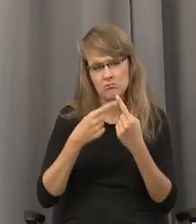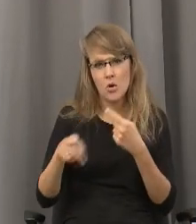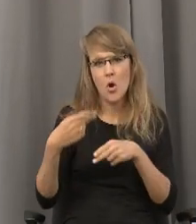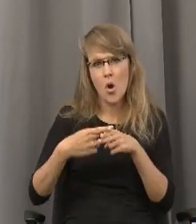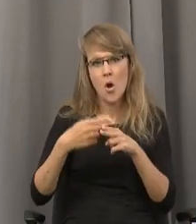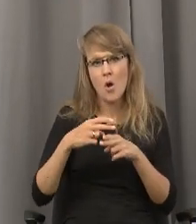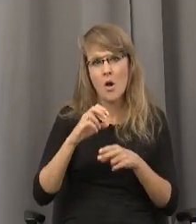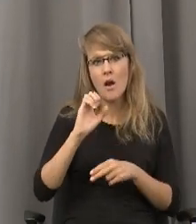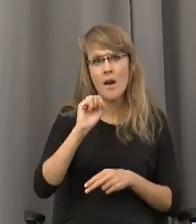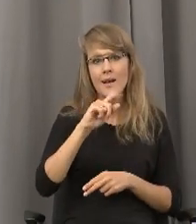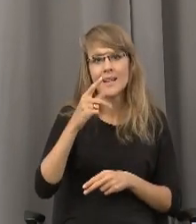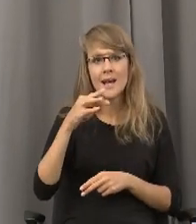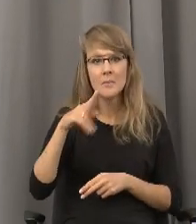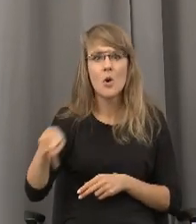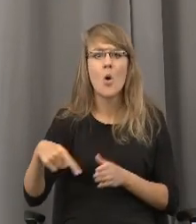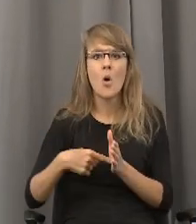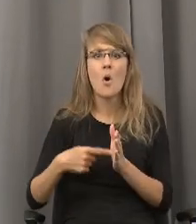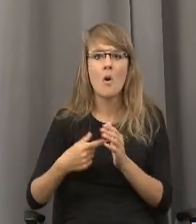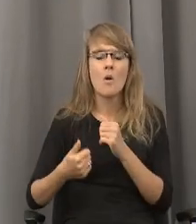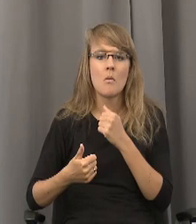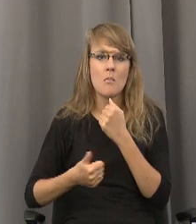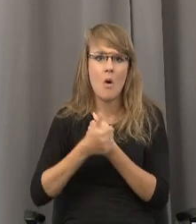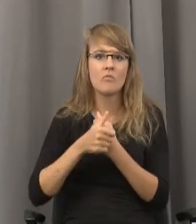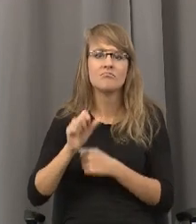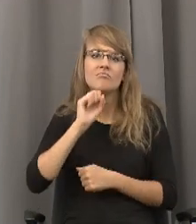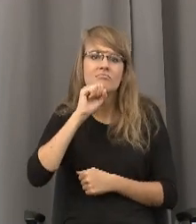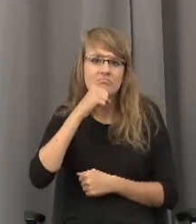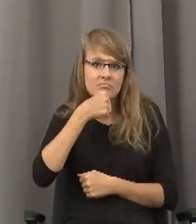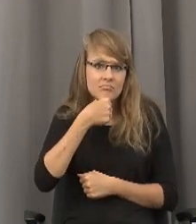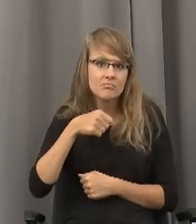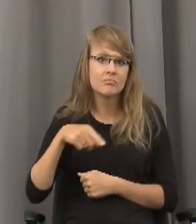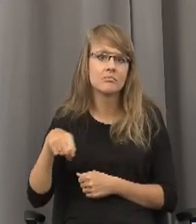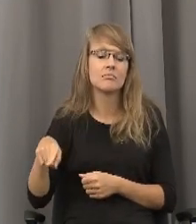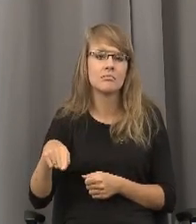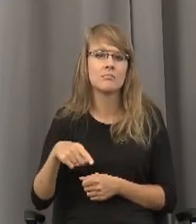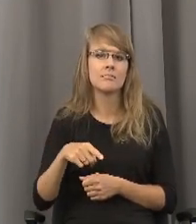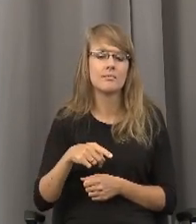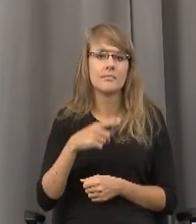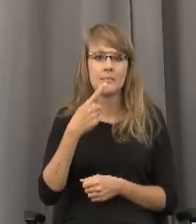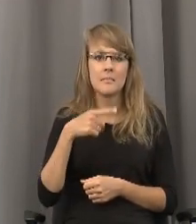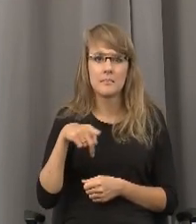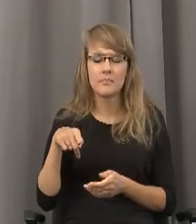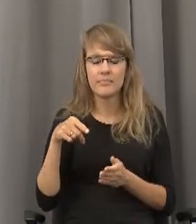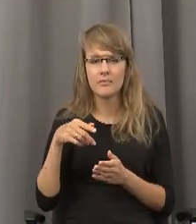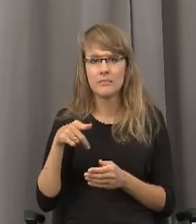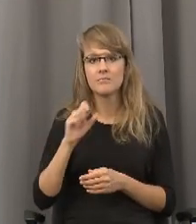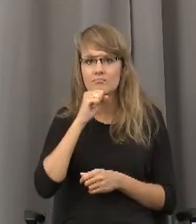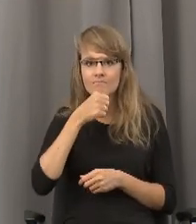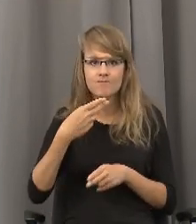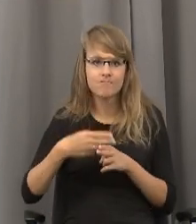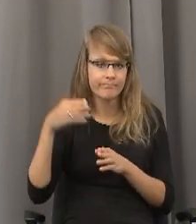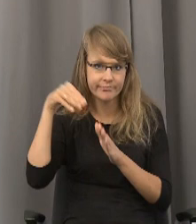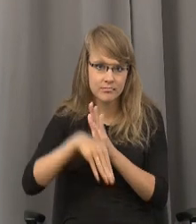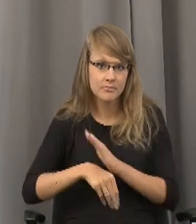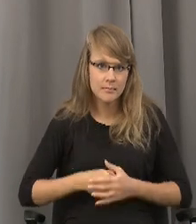choroba Alzheimera jest najczęstszą przyczyną demencji, to jest właśnie skutek naszej pracy. Nas wszystkich, którzy się